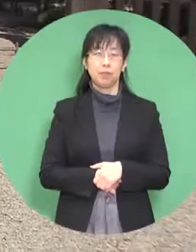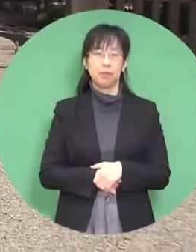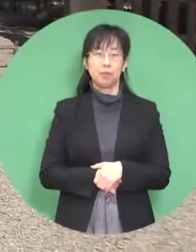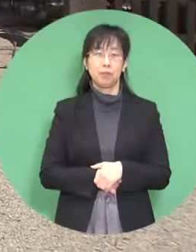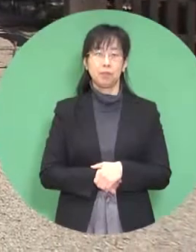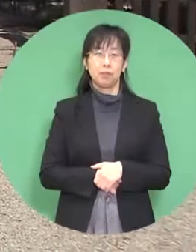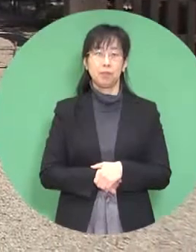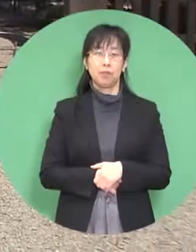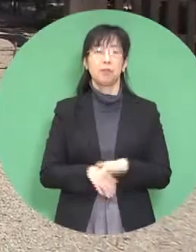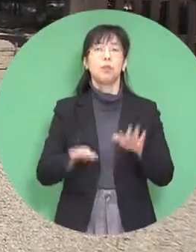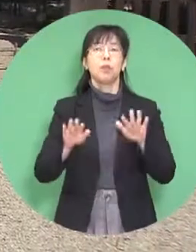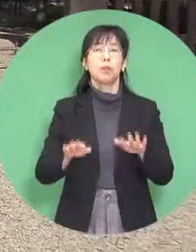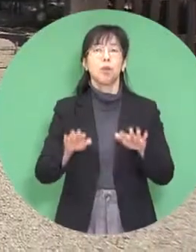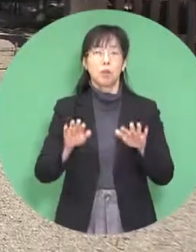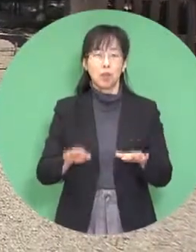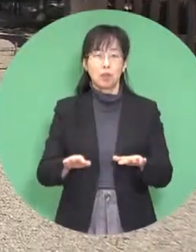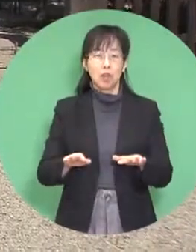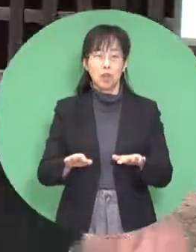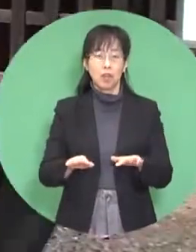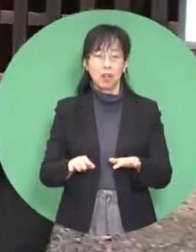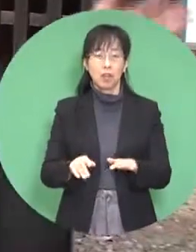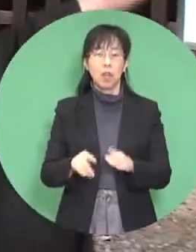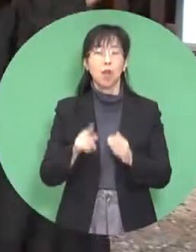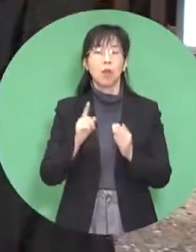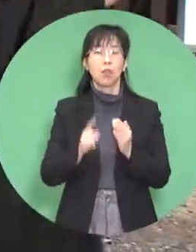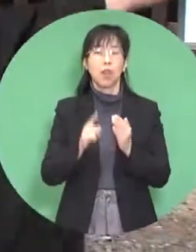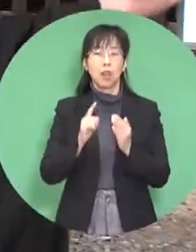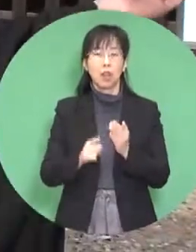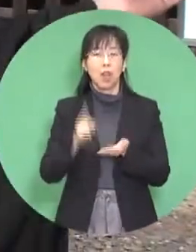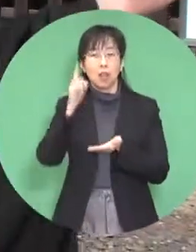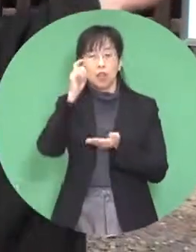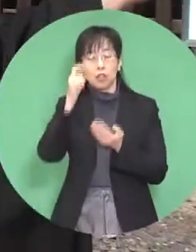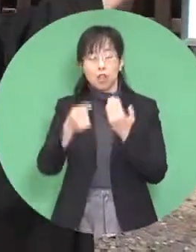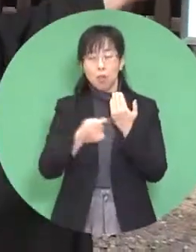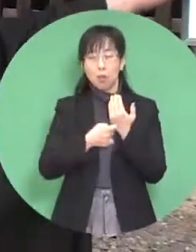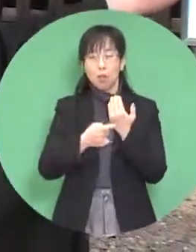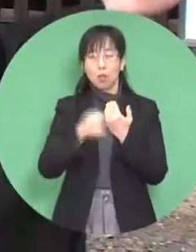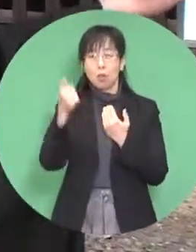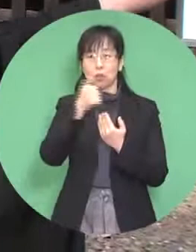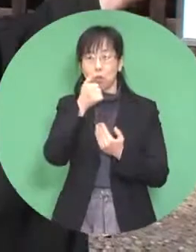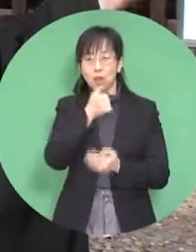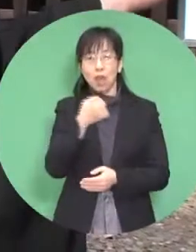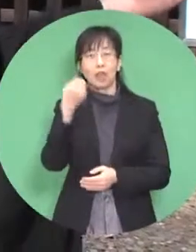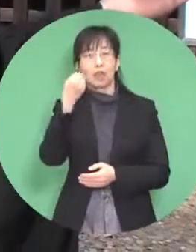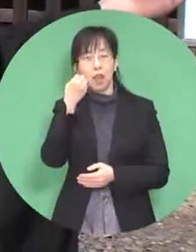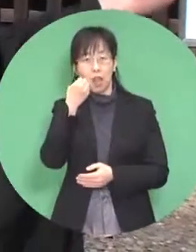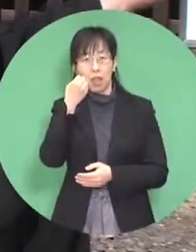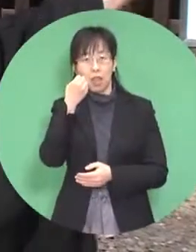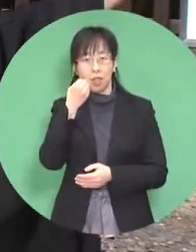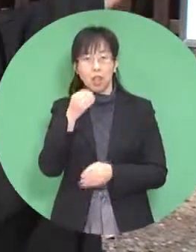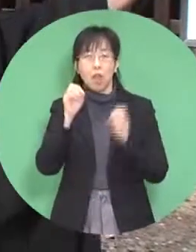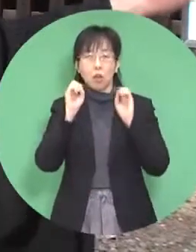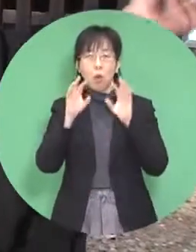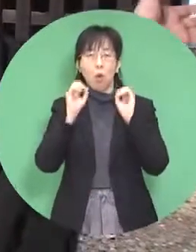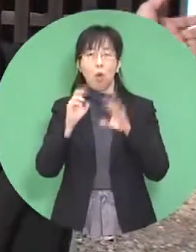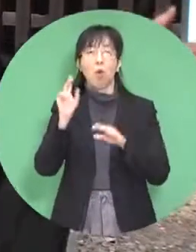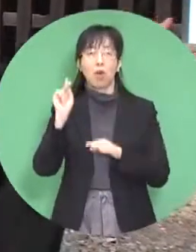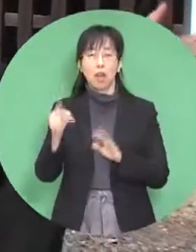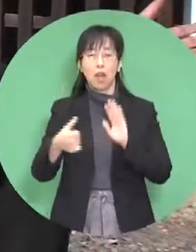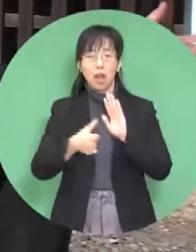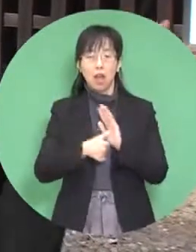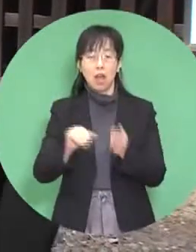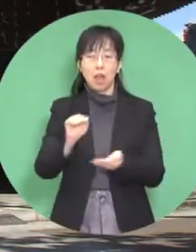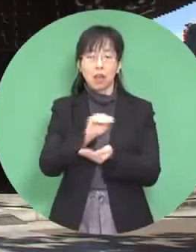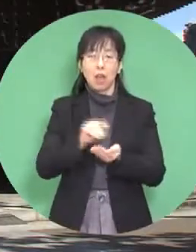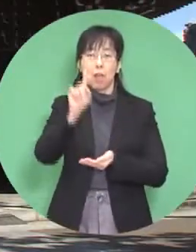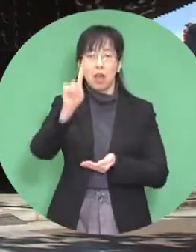今回高田本山専修寺の撮影ポイントをナビゲートしてもらうのは専修寺広報課の玉野さんです。